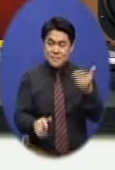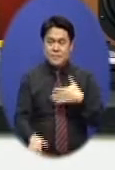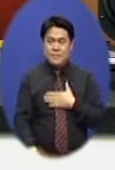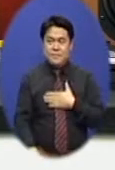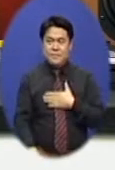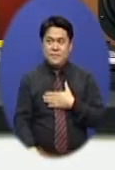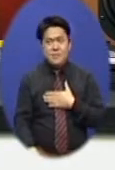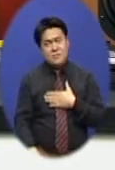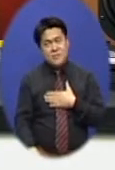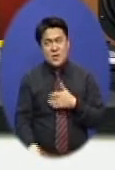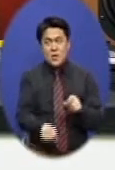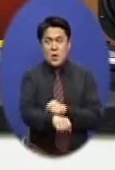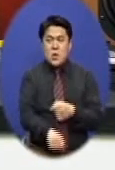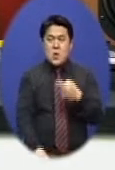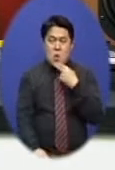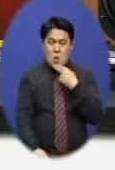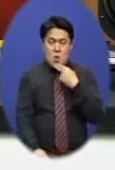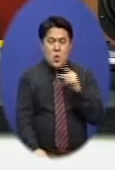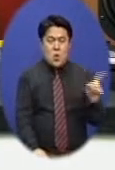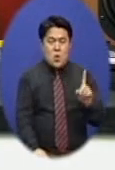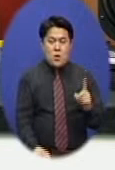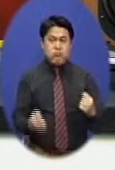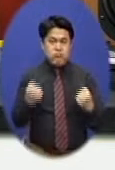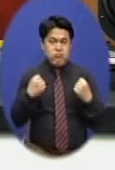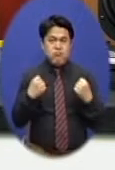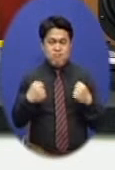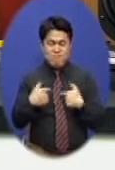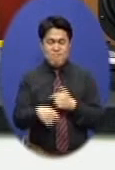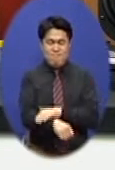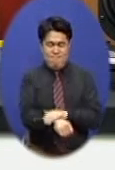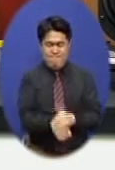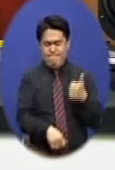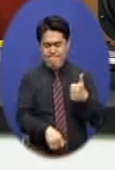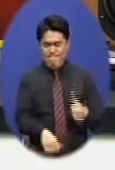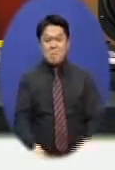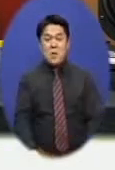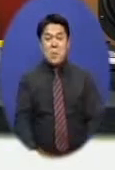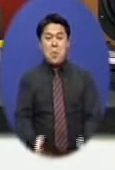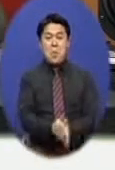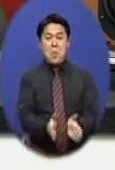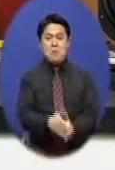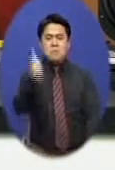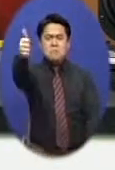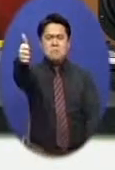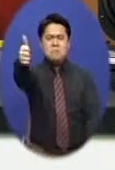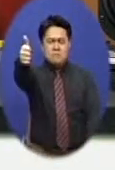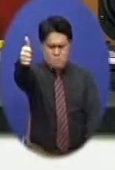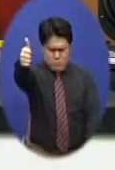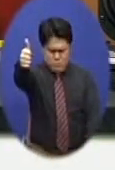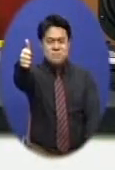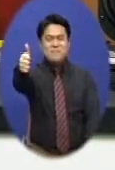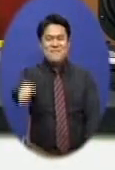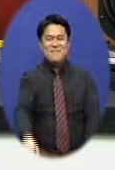해가 다른 것보다도 이 건강이 좋았다는 거 한 가지. 아, 예, 예. 최고요.